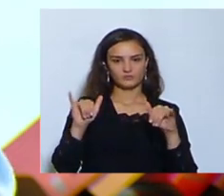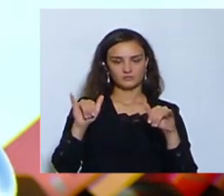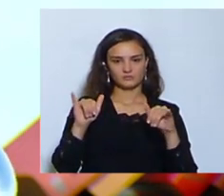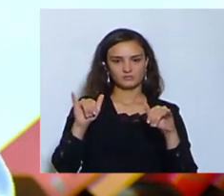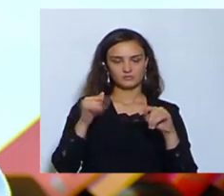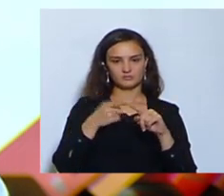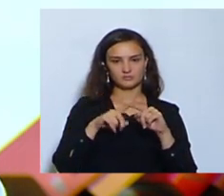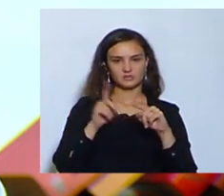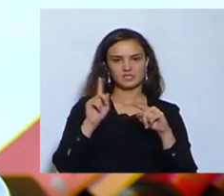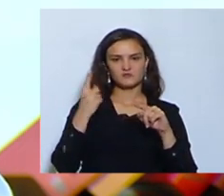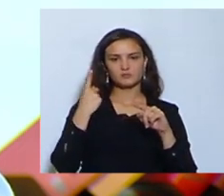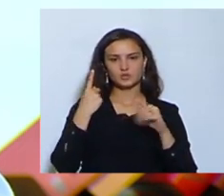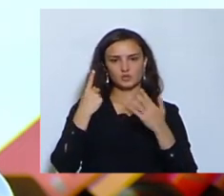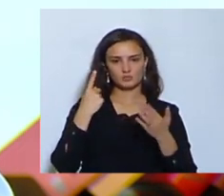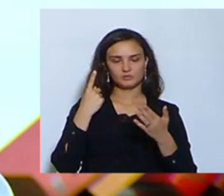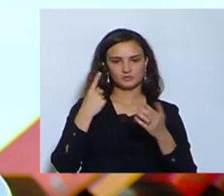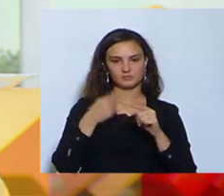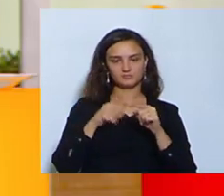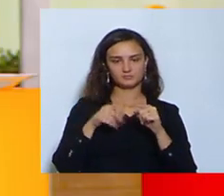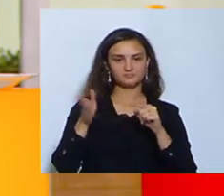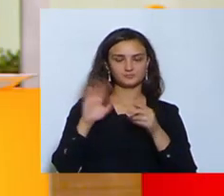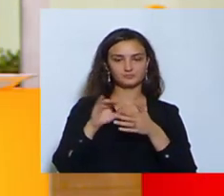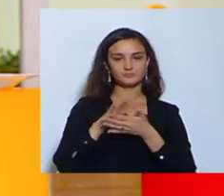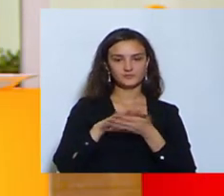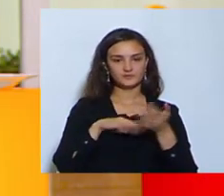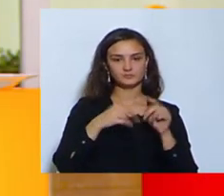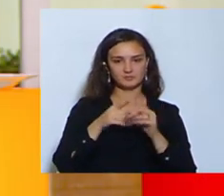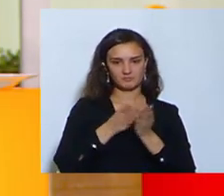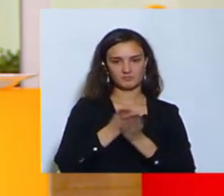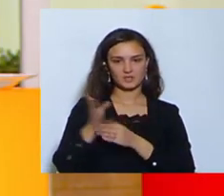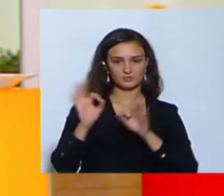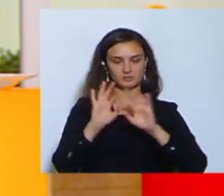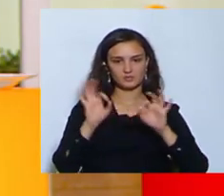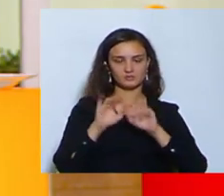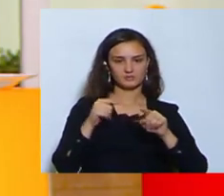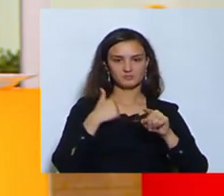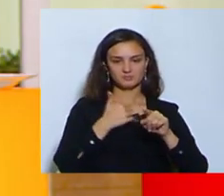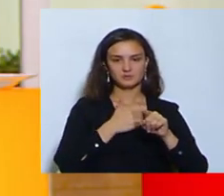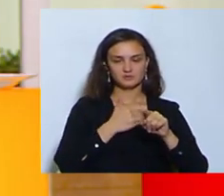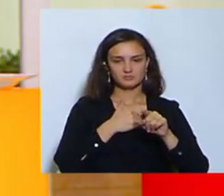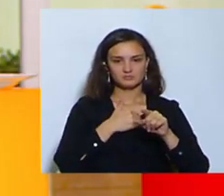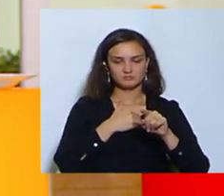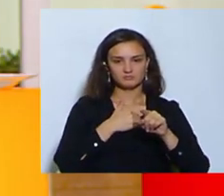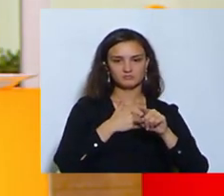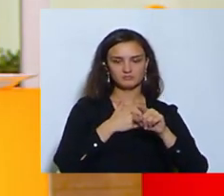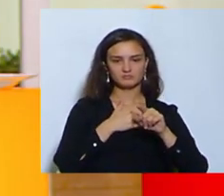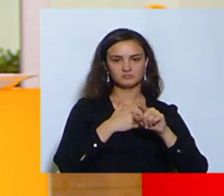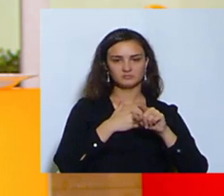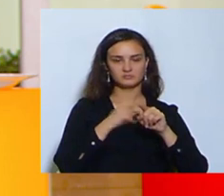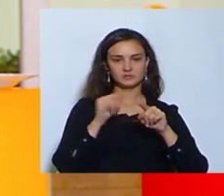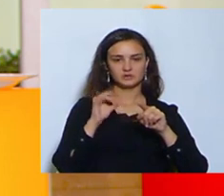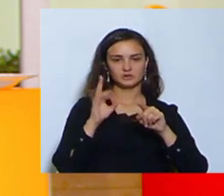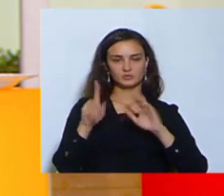დედა რეს ფიქრობდი. მოდით გავაგზავნოთ ამ მიმართულებით საუბარი. მე მინდა